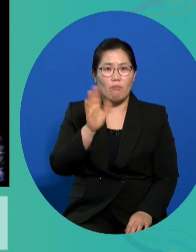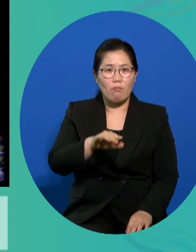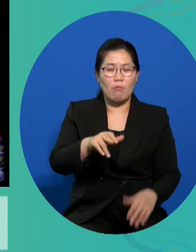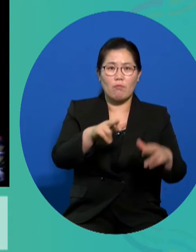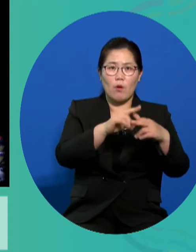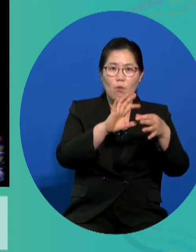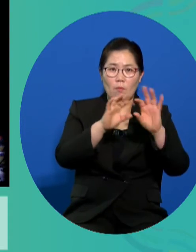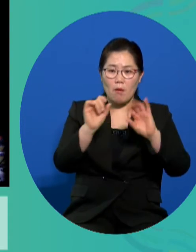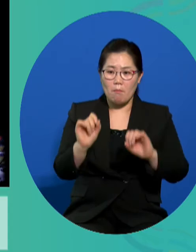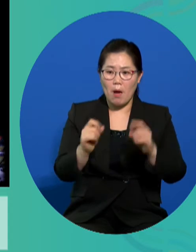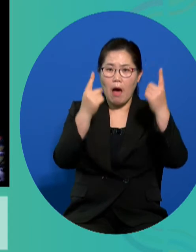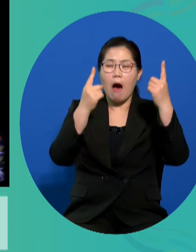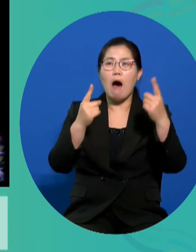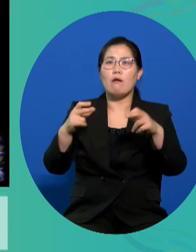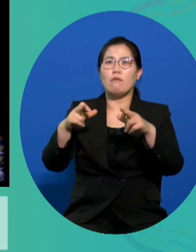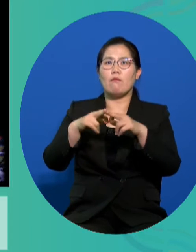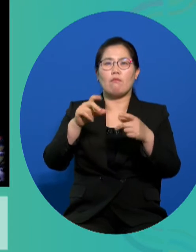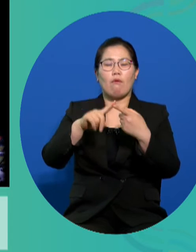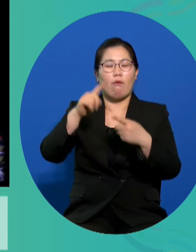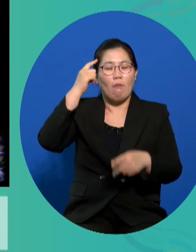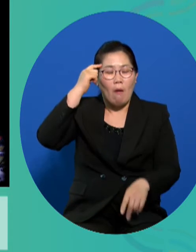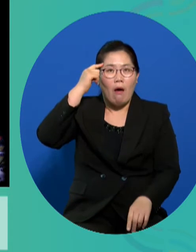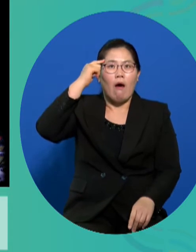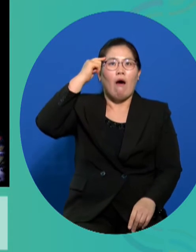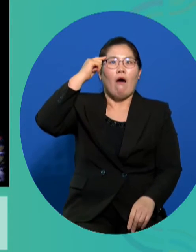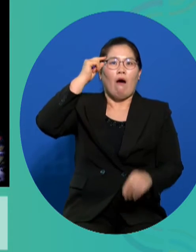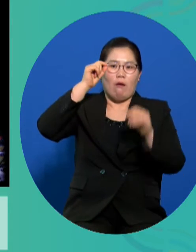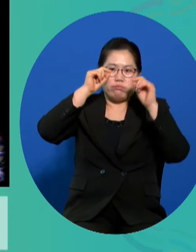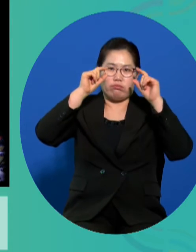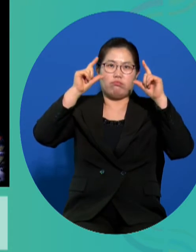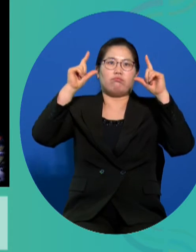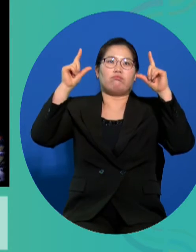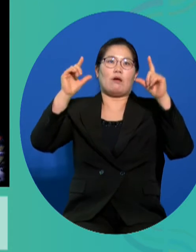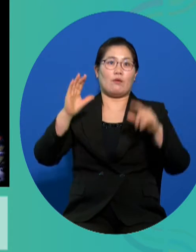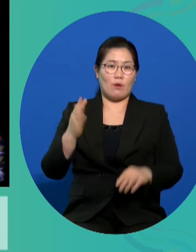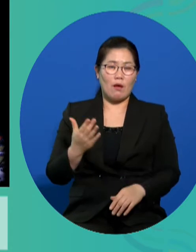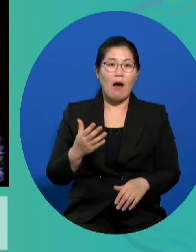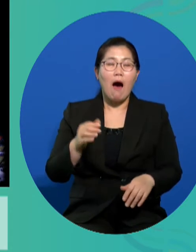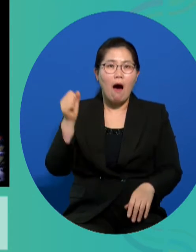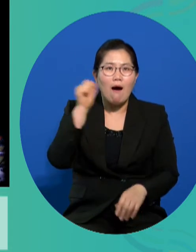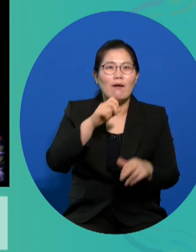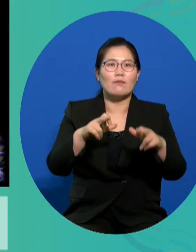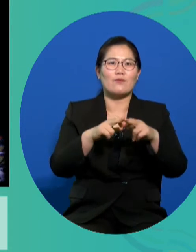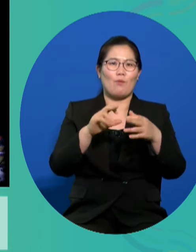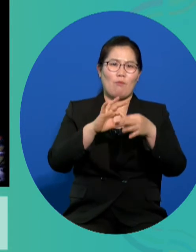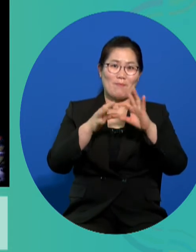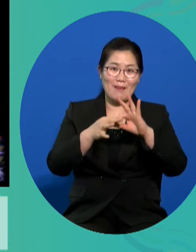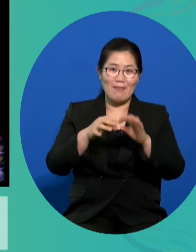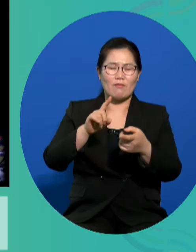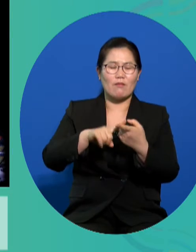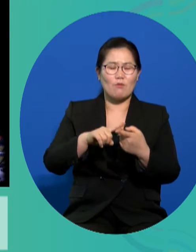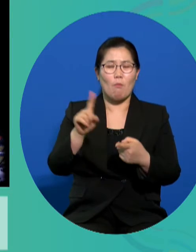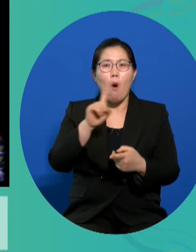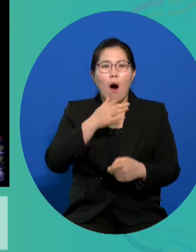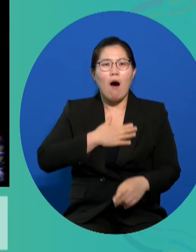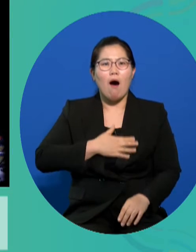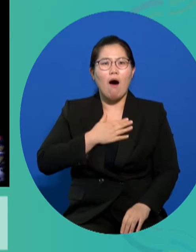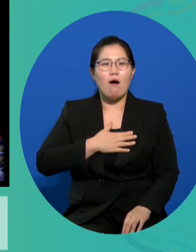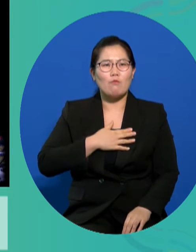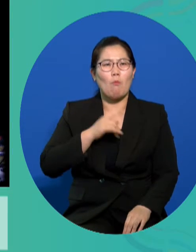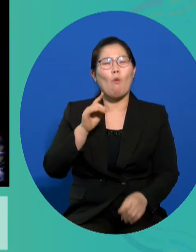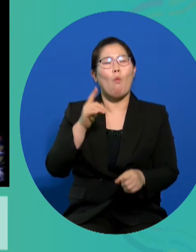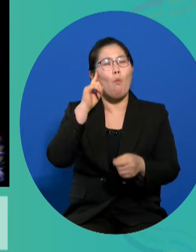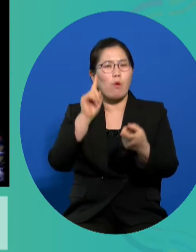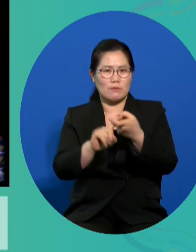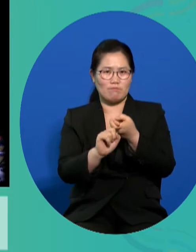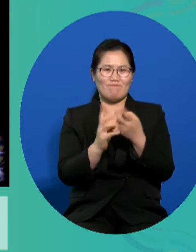많은 국민들이 패럴림픽, 장애인 올림픽을 사실 사랑을 해주셨습니다. 그래서 여러분들이